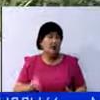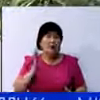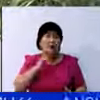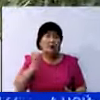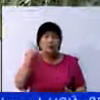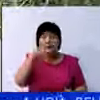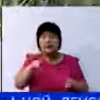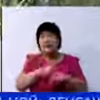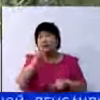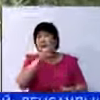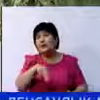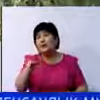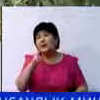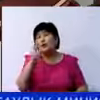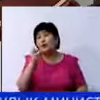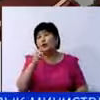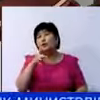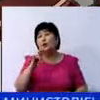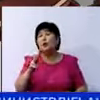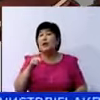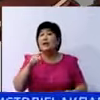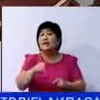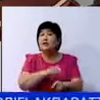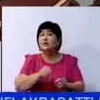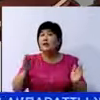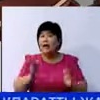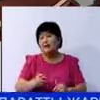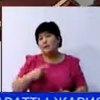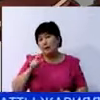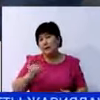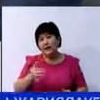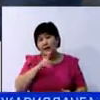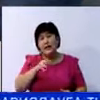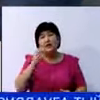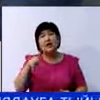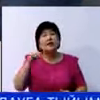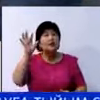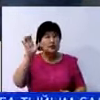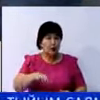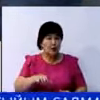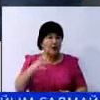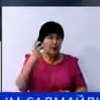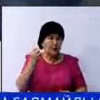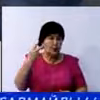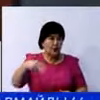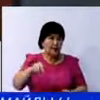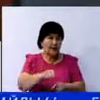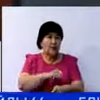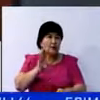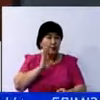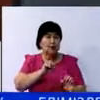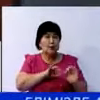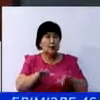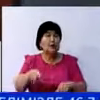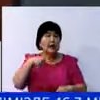жылға қарағанда 1 миллиард 200 миллион текше метрге аз. Мамандар дәл қазіргі сәтте Шардарадан секундына 520 текше метр су түсуде